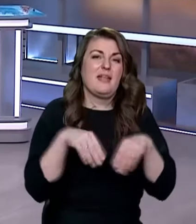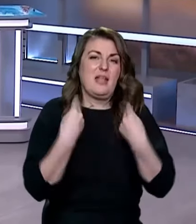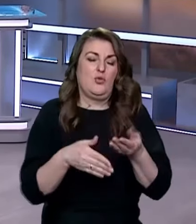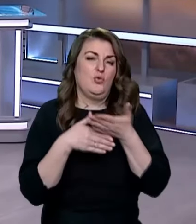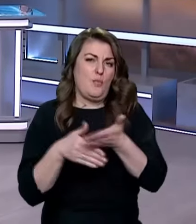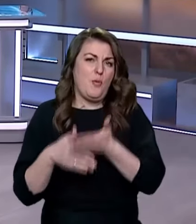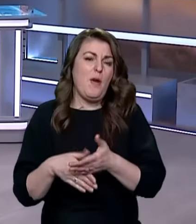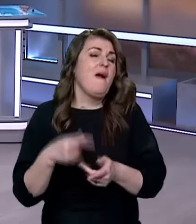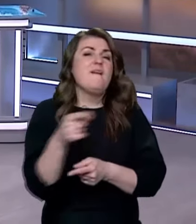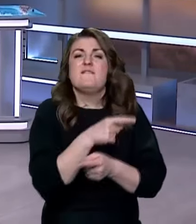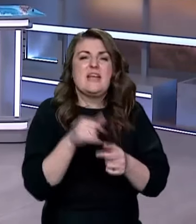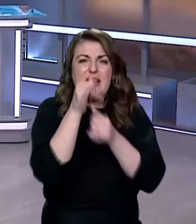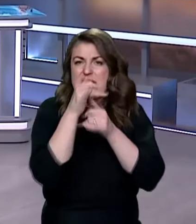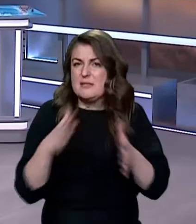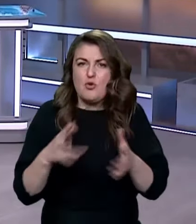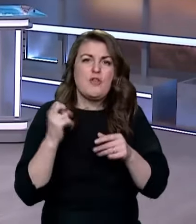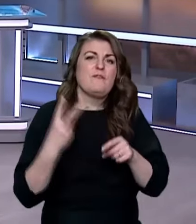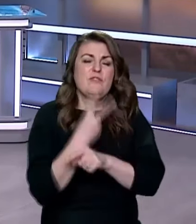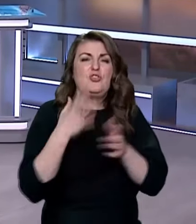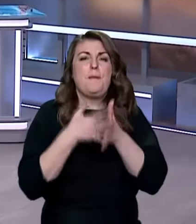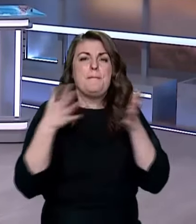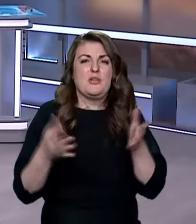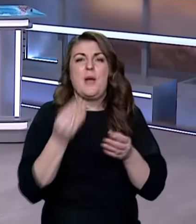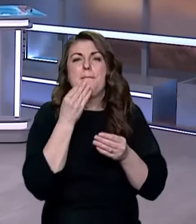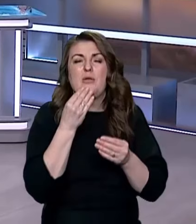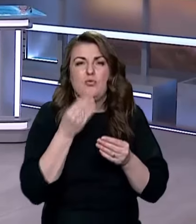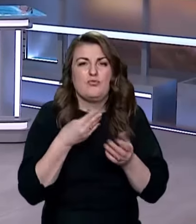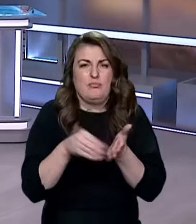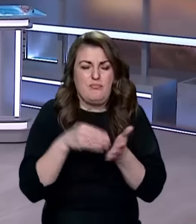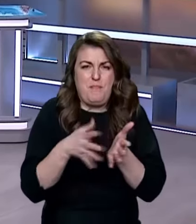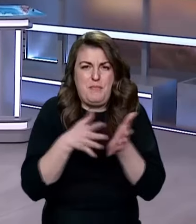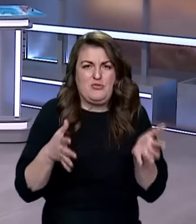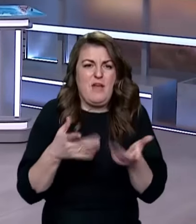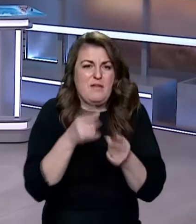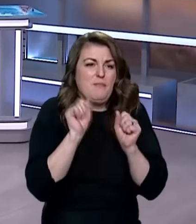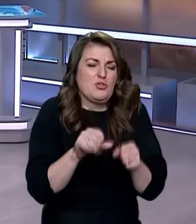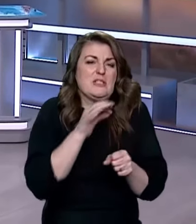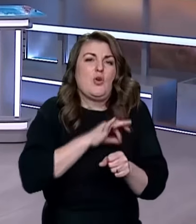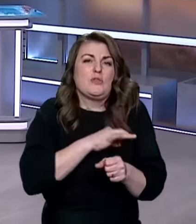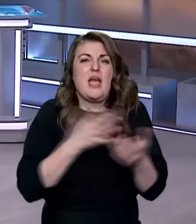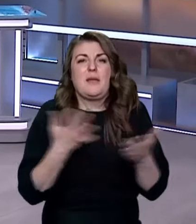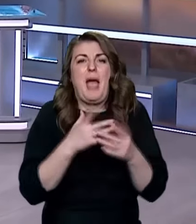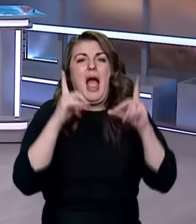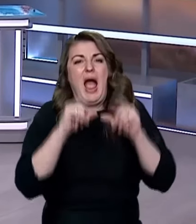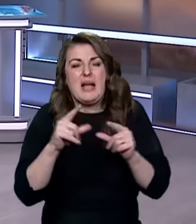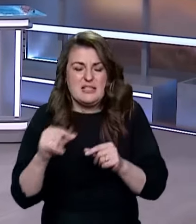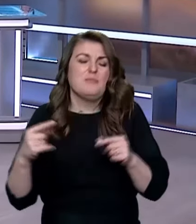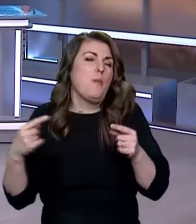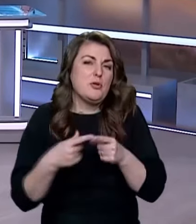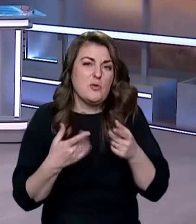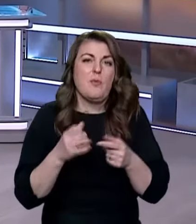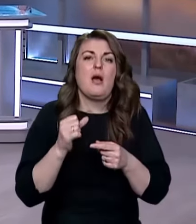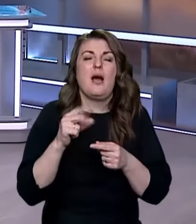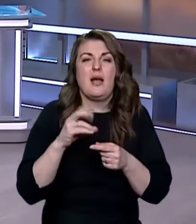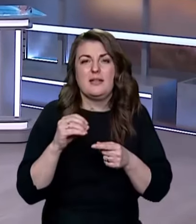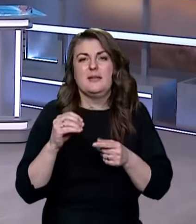надають допомогу. Ви не зможете вдвічі більше продуктів харчування купити, ну, принаймні, ви можете скористатися якимись акціями, безумовно. Але